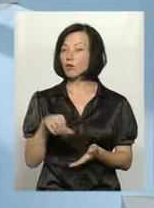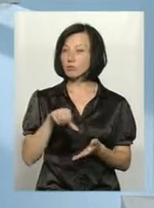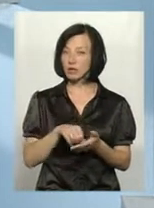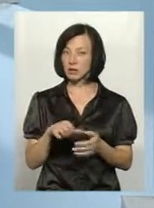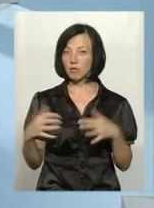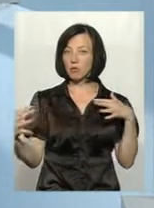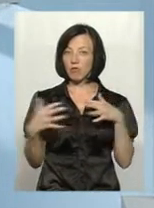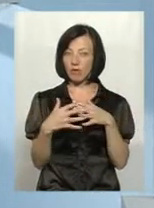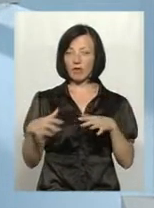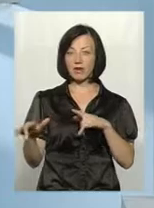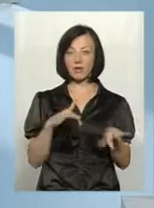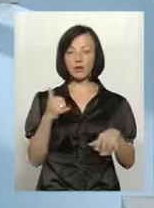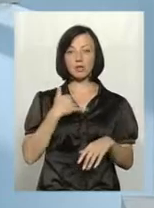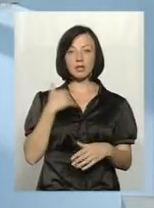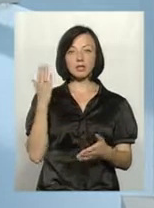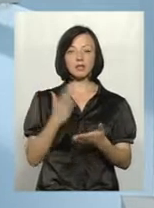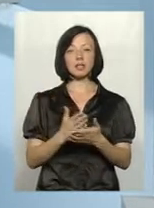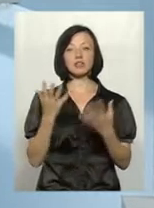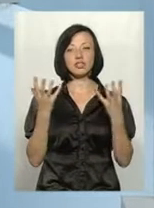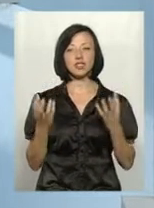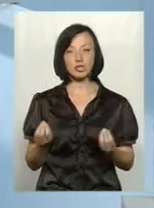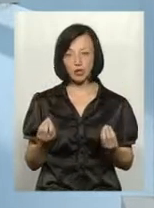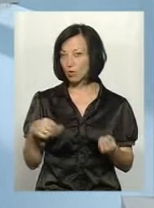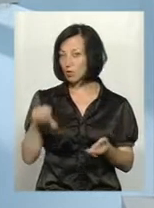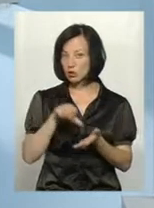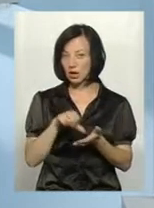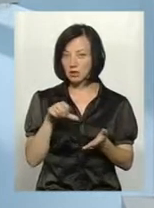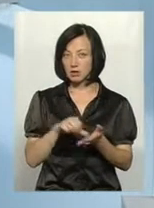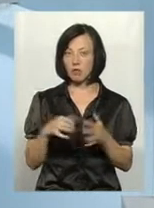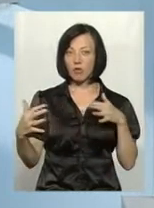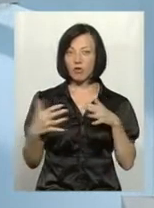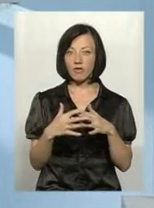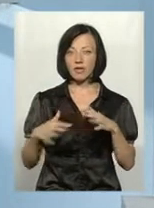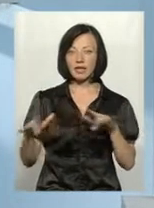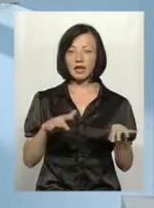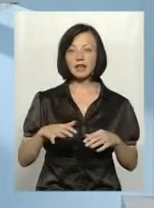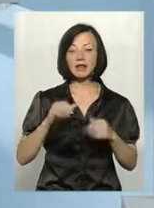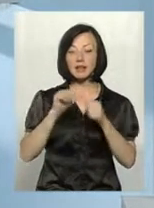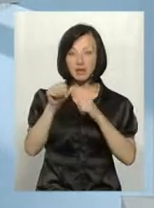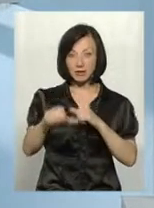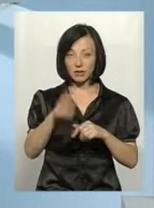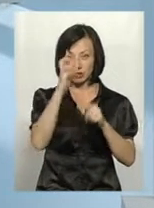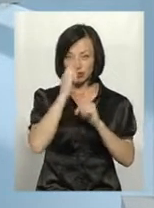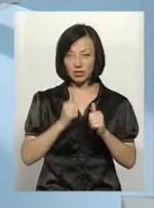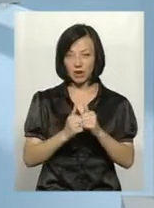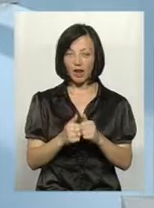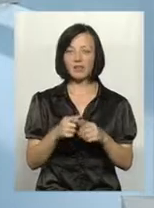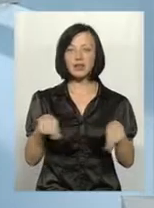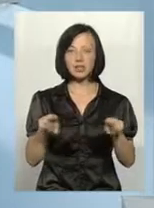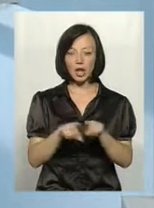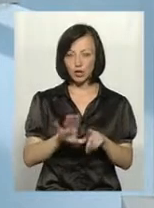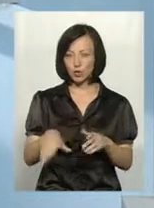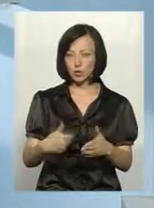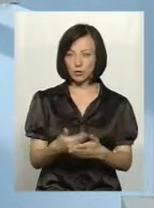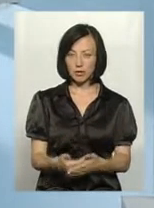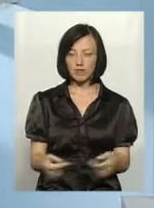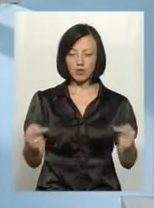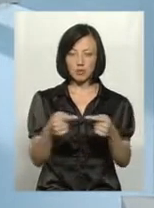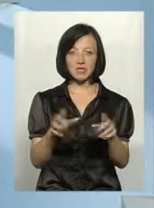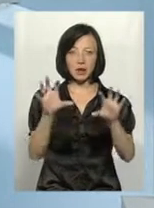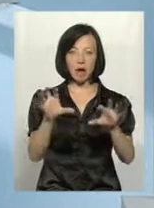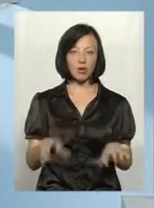учасників бойових дій. У нас ще є учасники бойових дій на теренах інших держав, які до цих пір теж, відповідно до